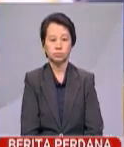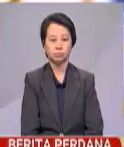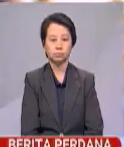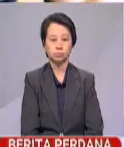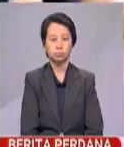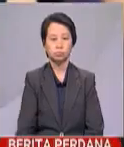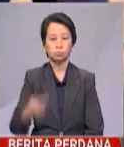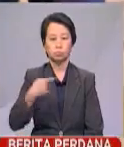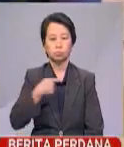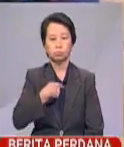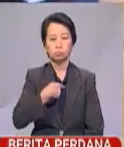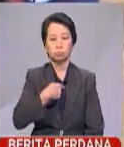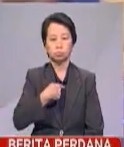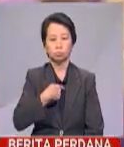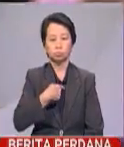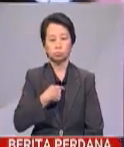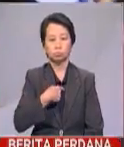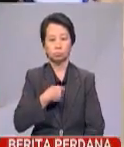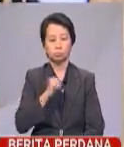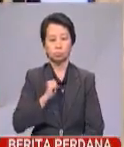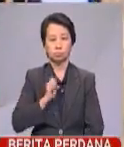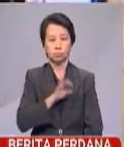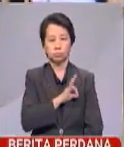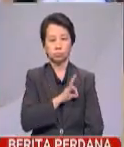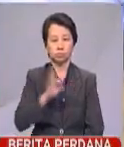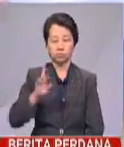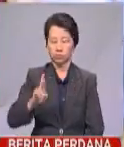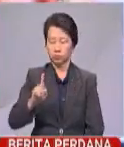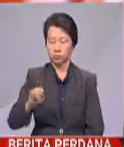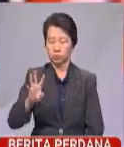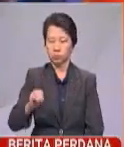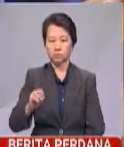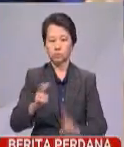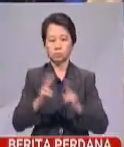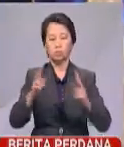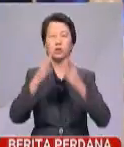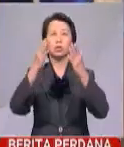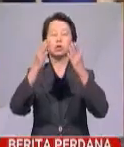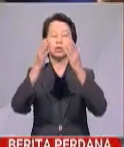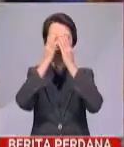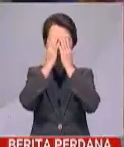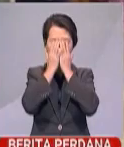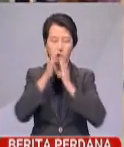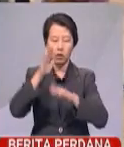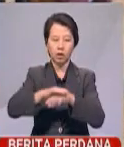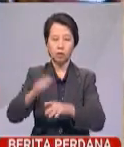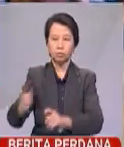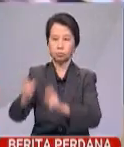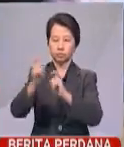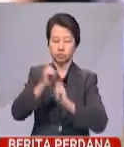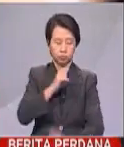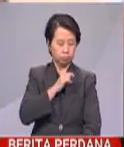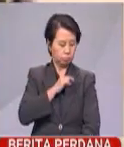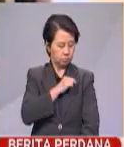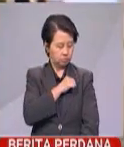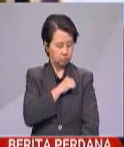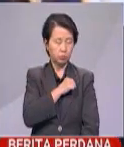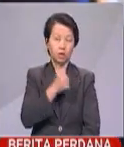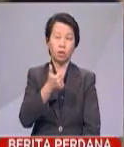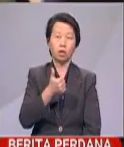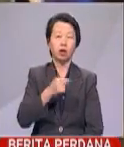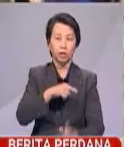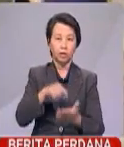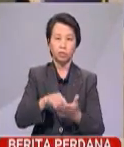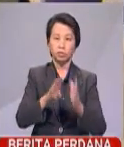Saya bagi pihak warga RTM merasa amat bersyukur di atas kurnia ini dan ini